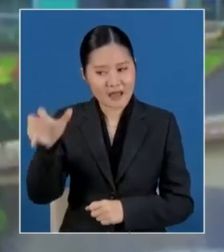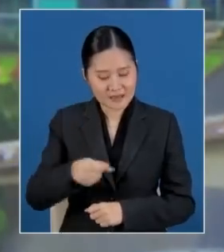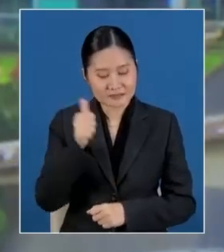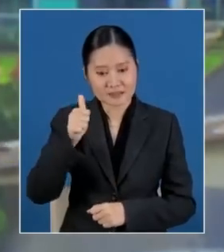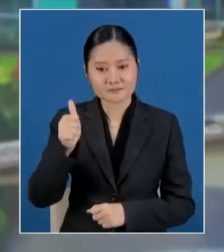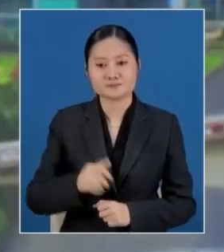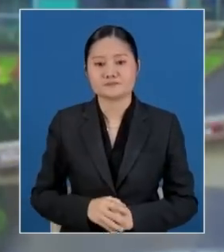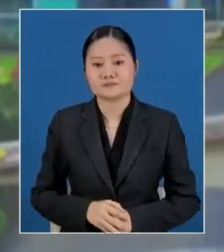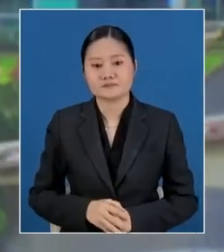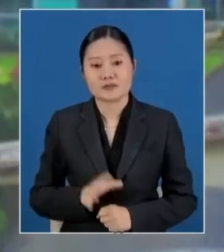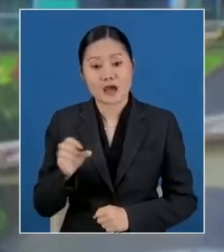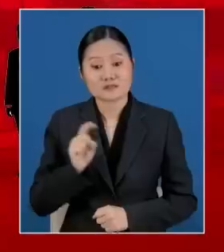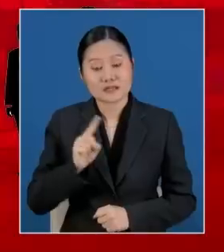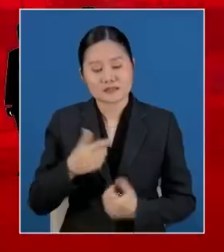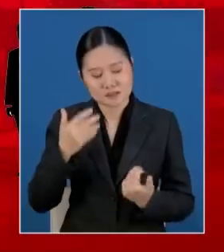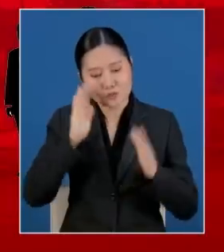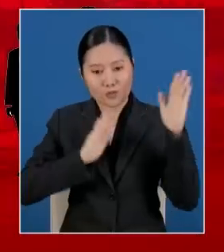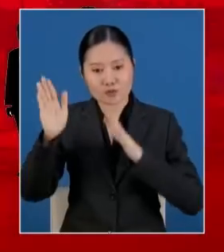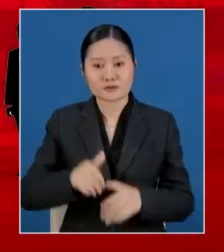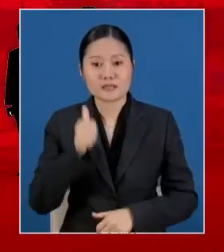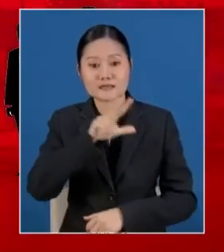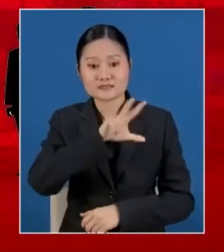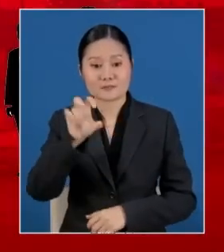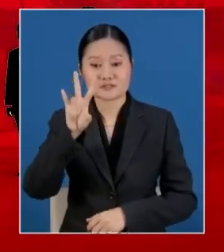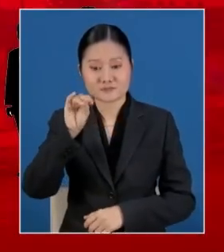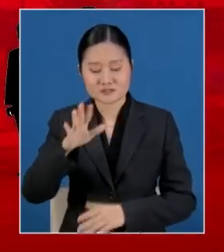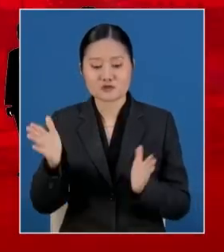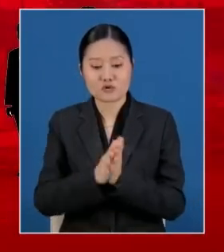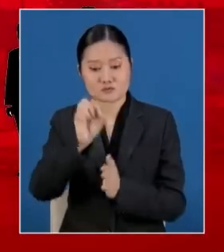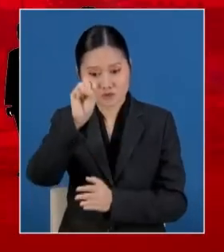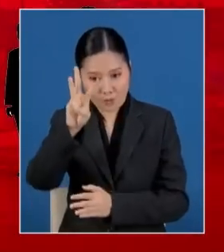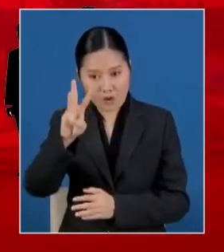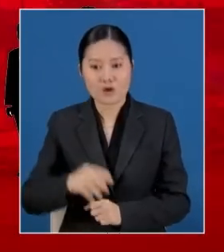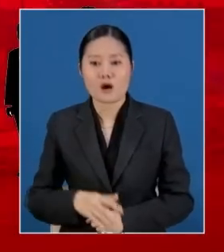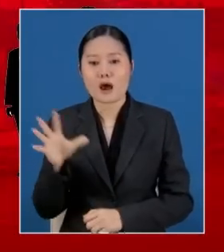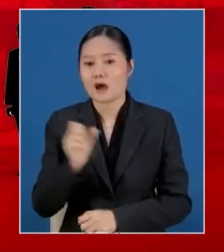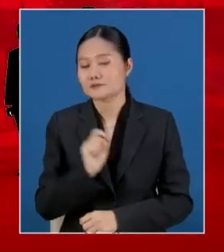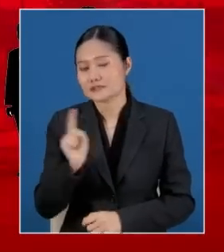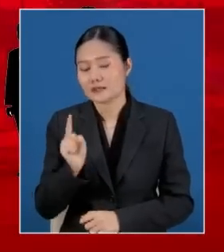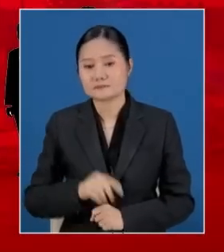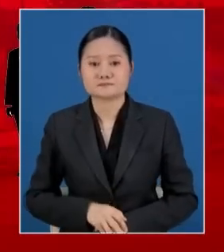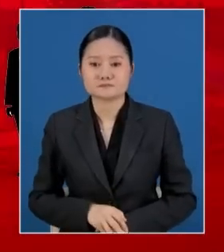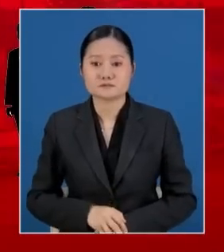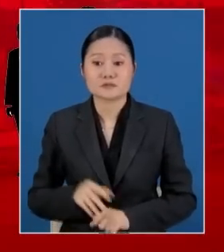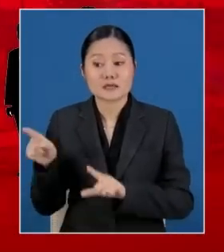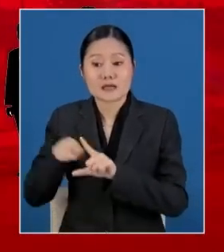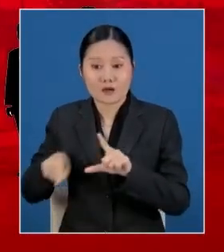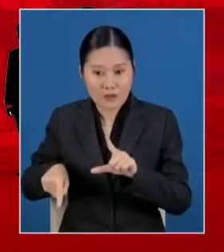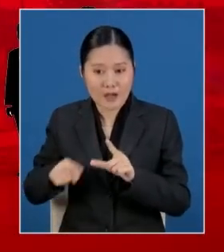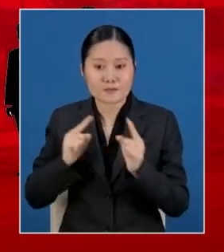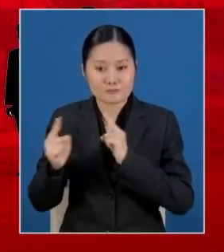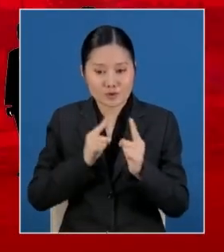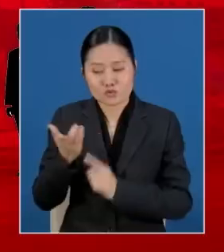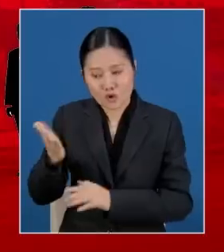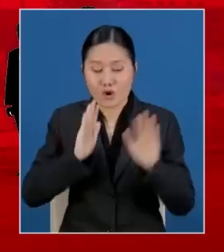คำถามก็คือจะต้องไปโหวตให้ได้เกิน374กับสว.ด้วยนะแล้วเสียงเนี่ยมาจากไหนจะมาจากก้าวไกลที่กำลังไปเจรจา